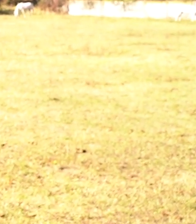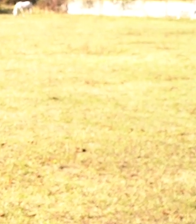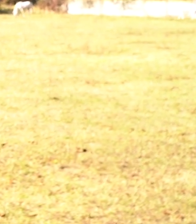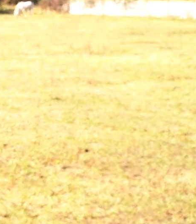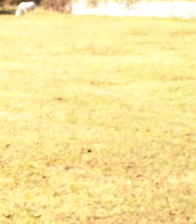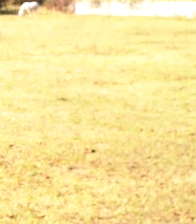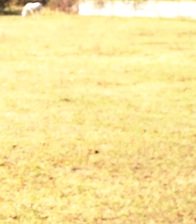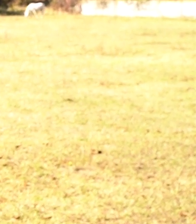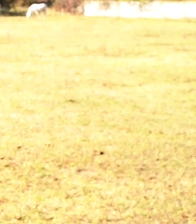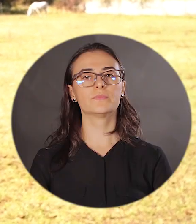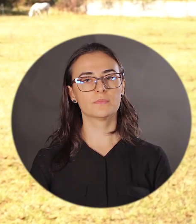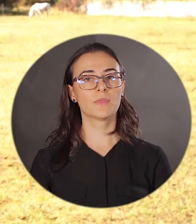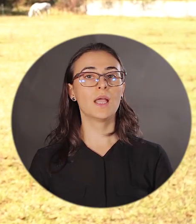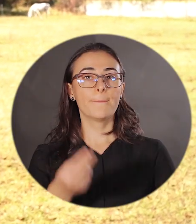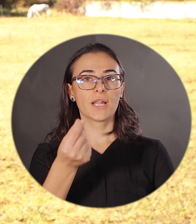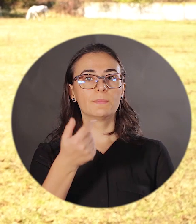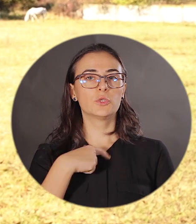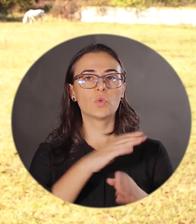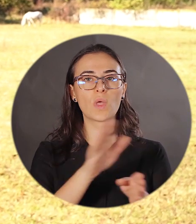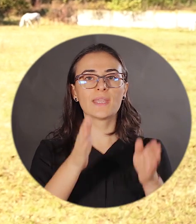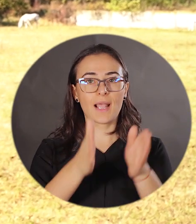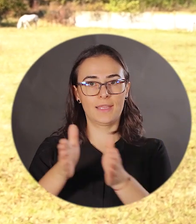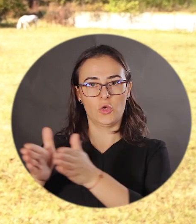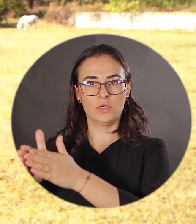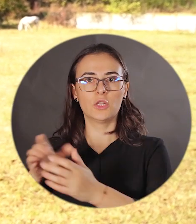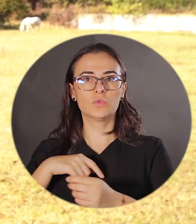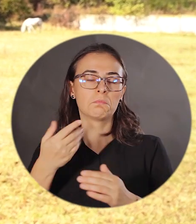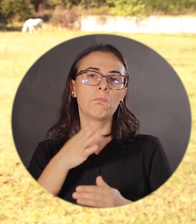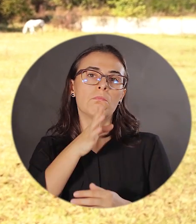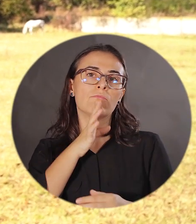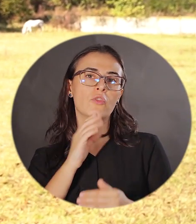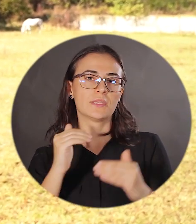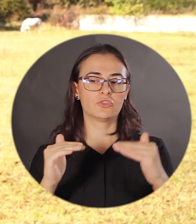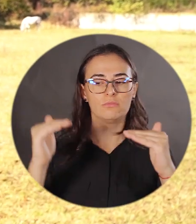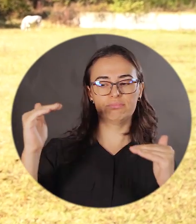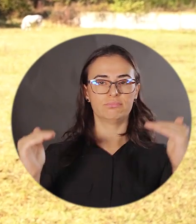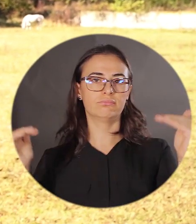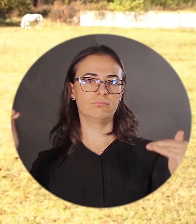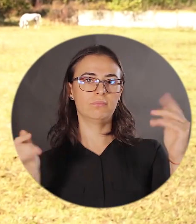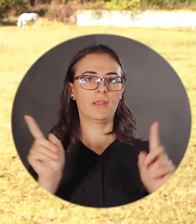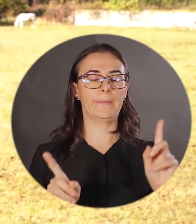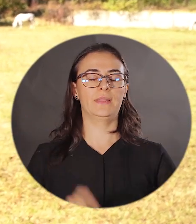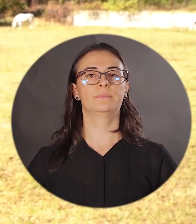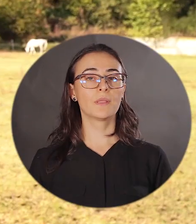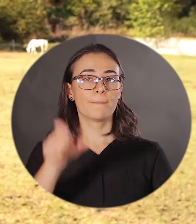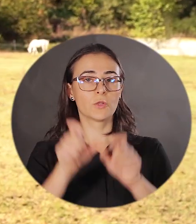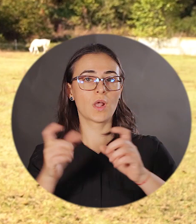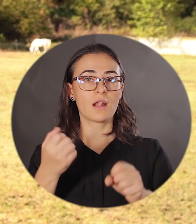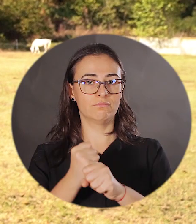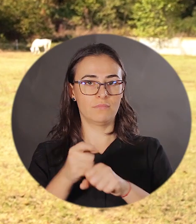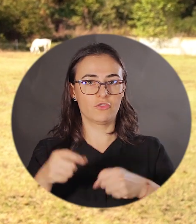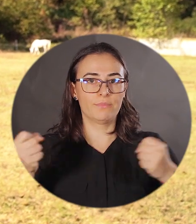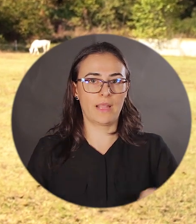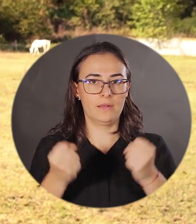acolo să practice Bars. Prețurile pentru toate categoriile acestea care le-am prezentat sunt modice. Vor